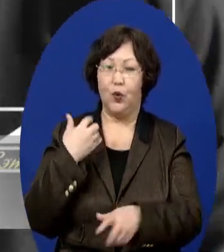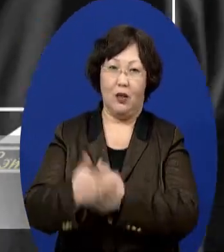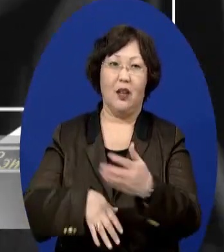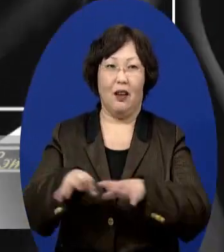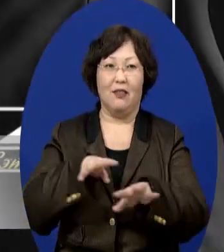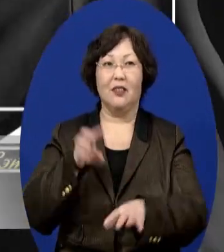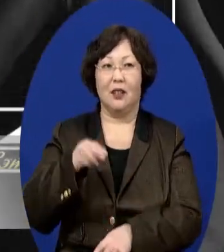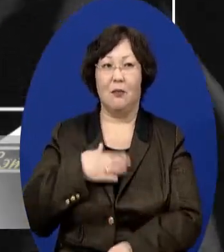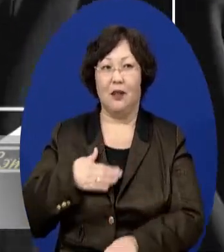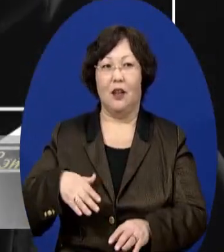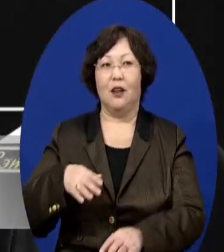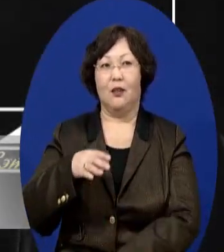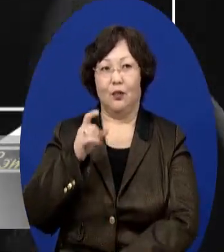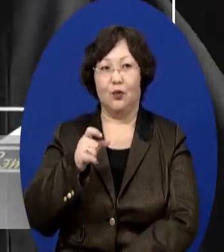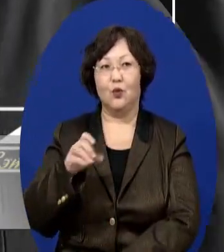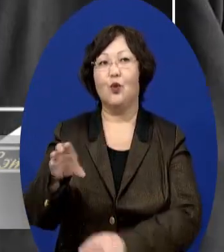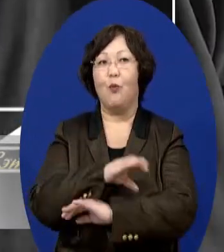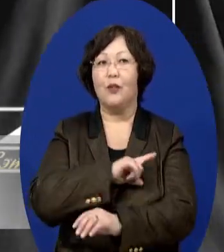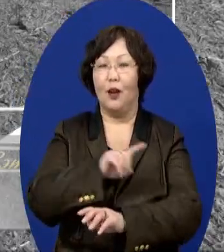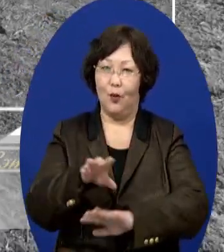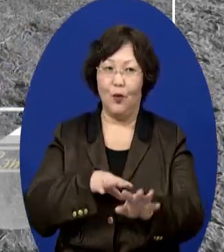уул мөрөөдөл агай. Аа тэгж байгаа. За за.